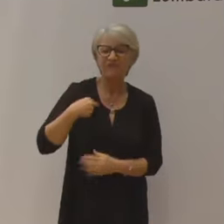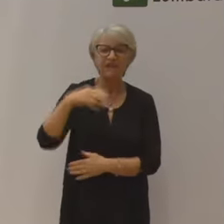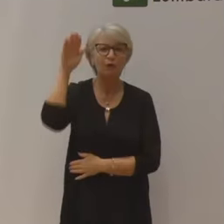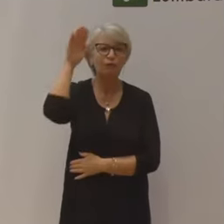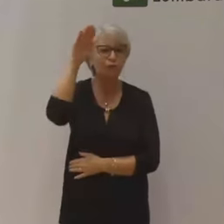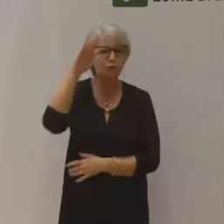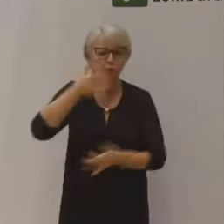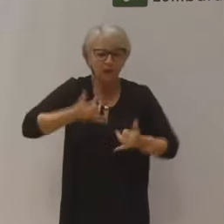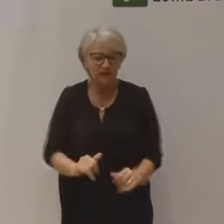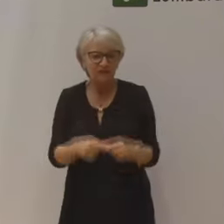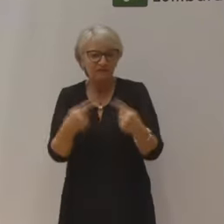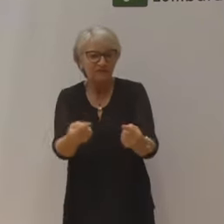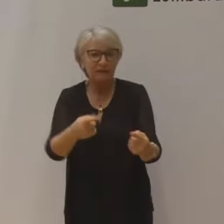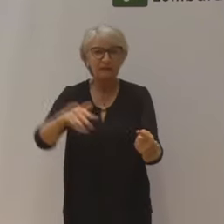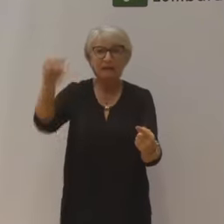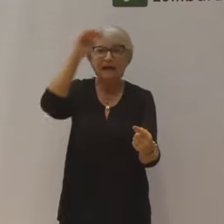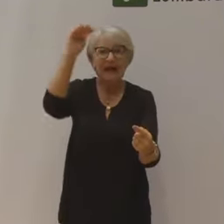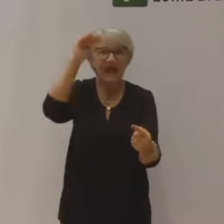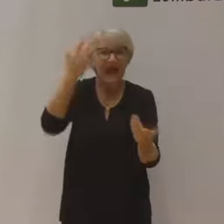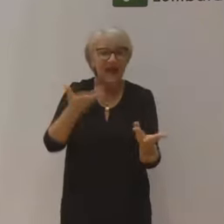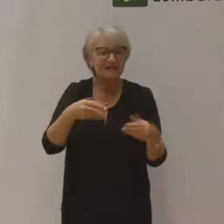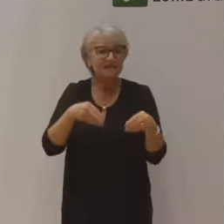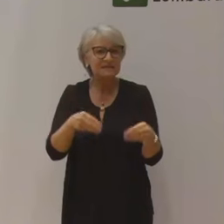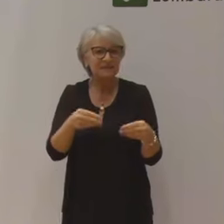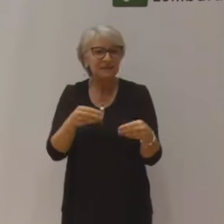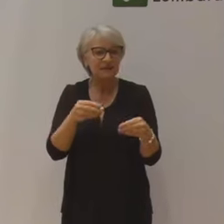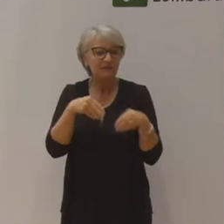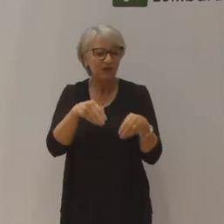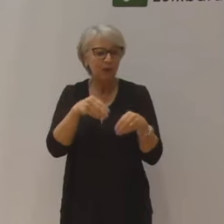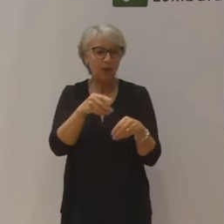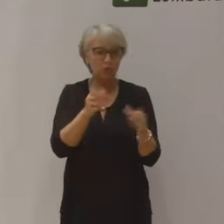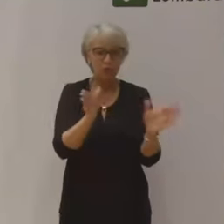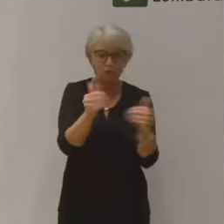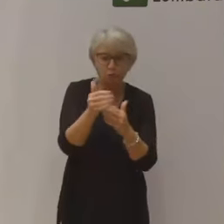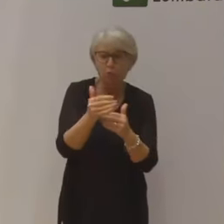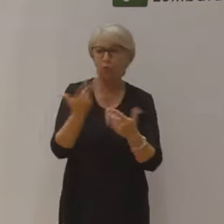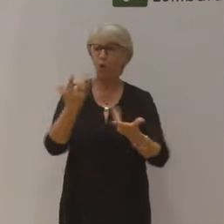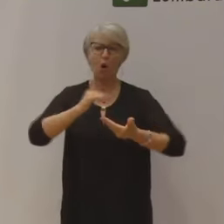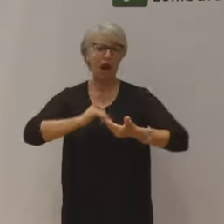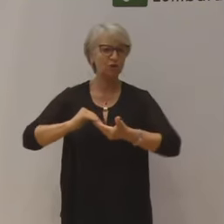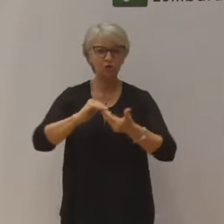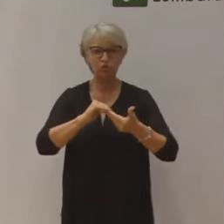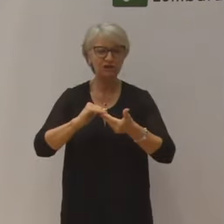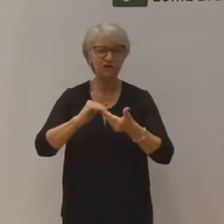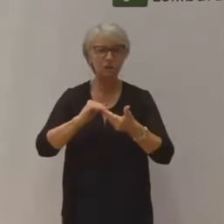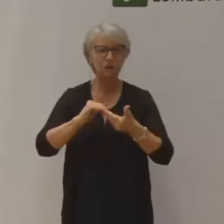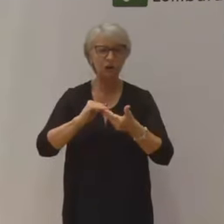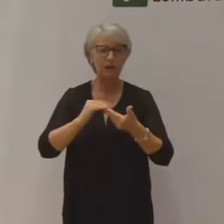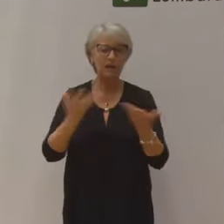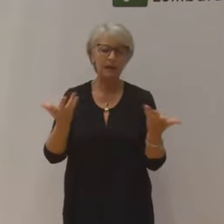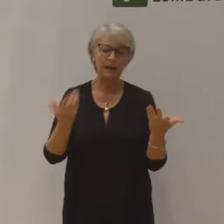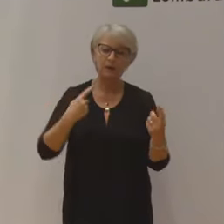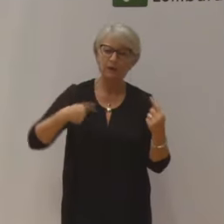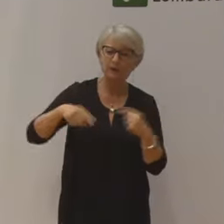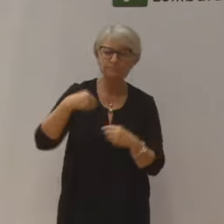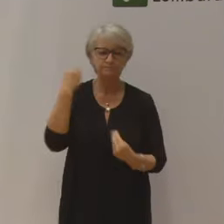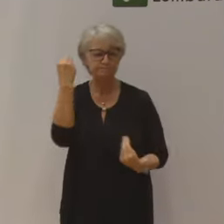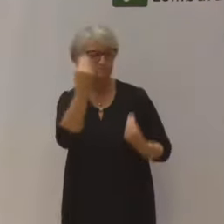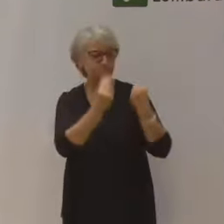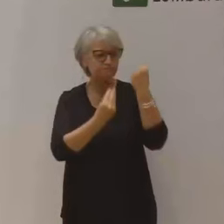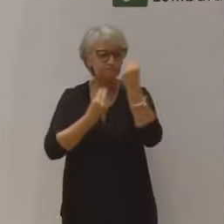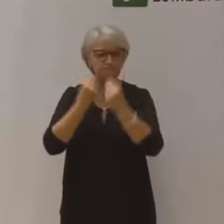futura dei propri figli, dei ragazzi che frequentano le strutture o le associazioni stesse. Allora abbiamo pensato attraverso i